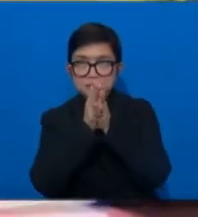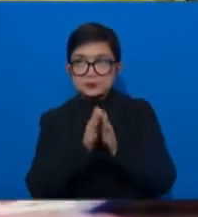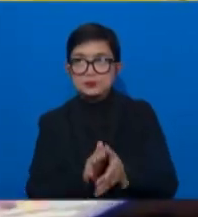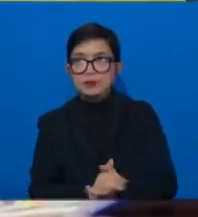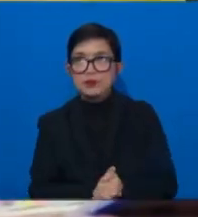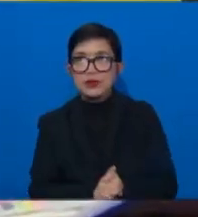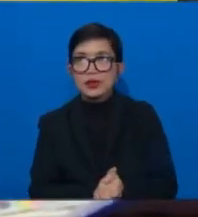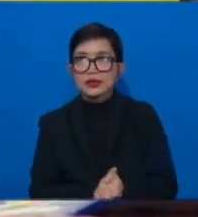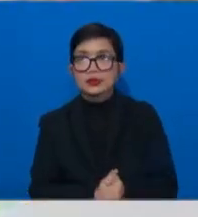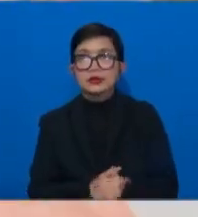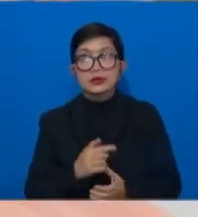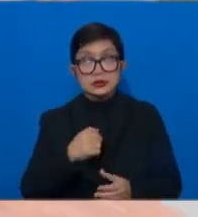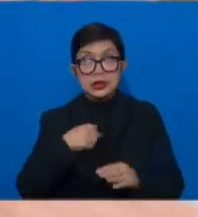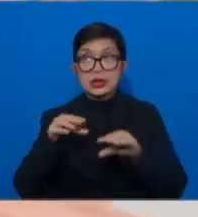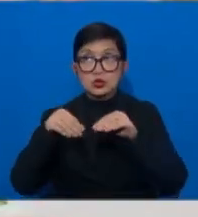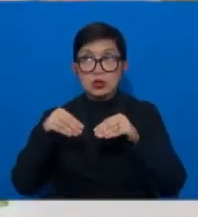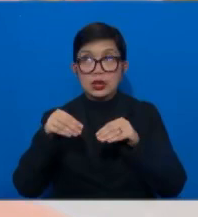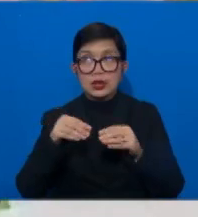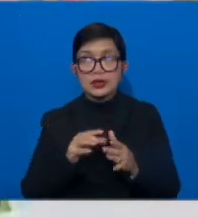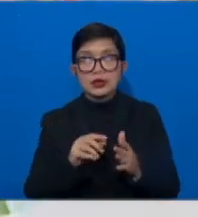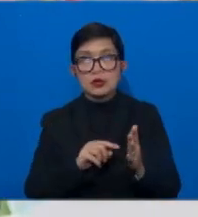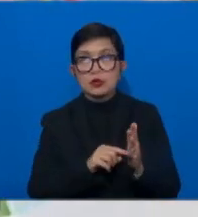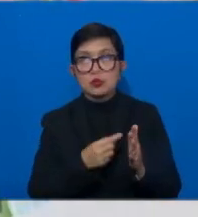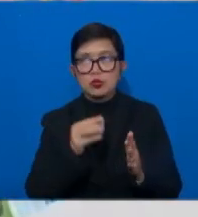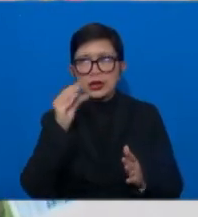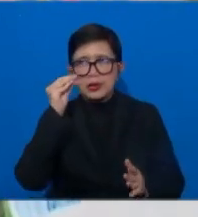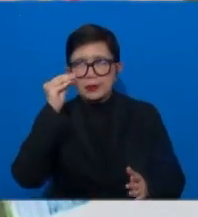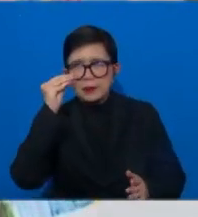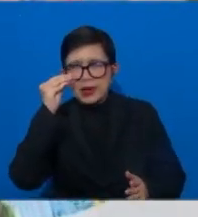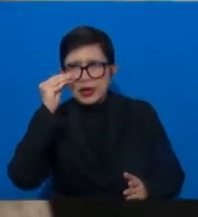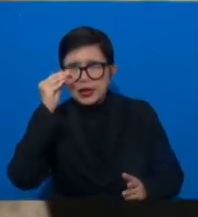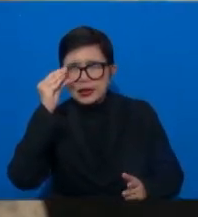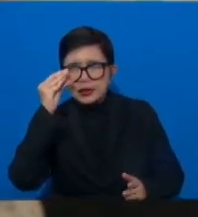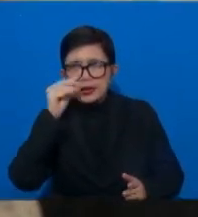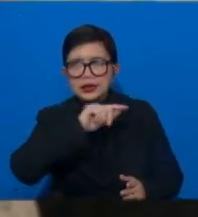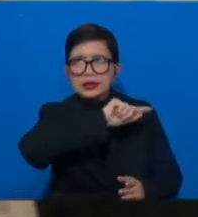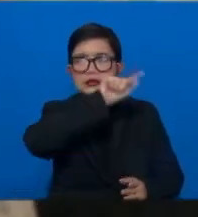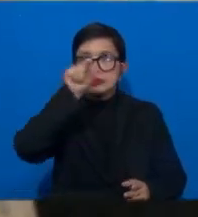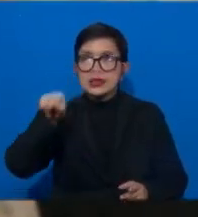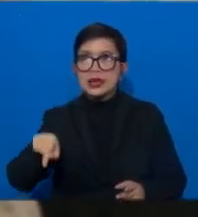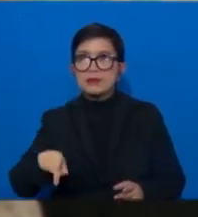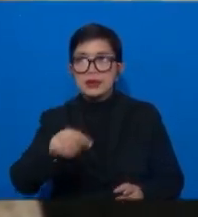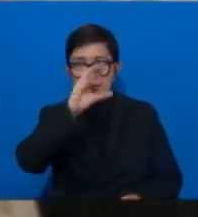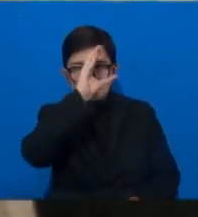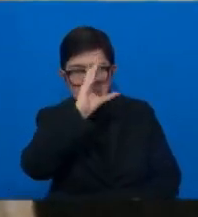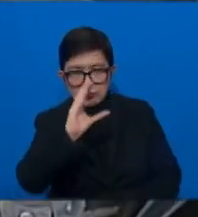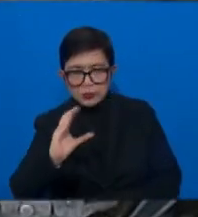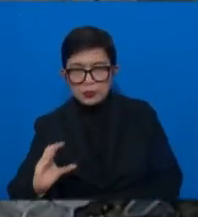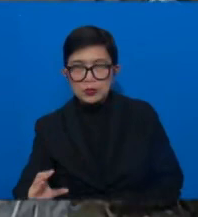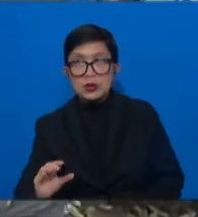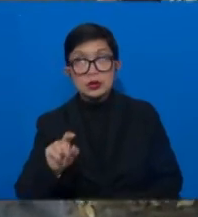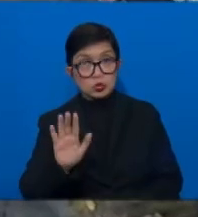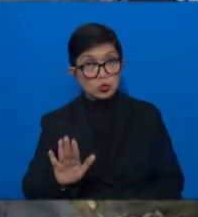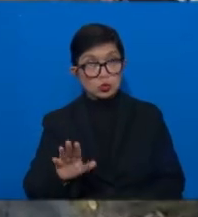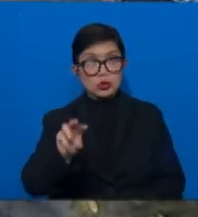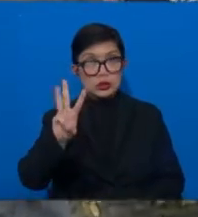mengaku berjualan di pasar Cilengsi sejak selepas subuh hingga menjelang maghrib. Opik mengaku penjualannya akan ramai 3 hari menjelang hari